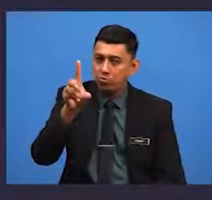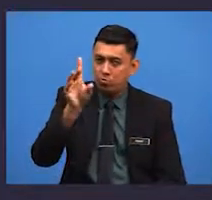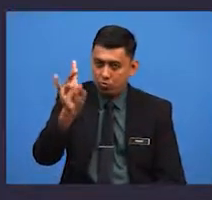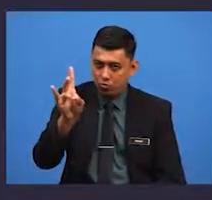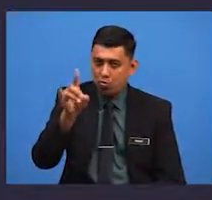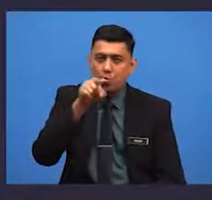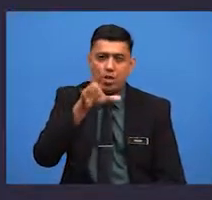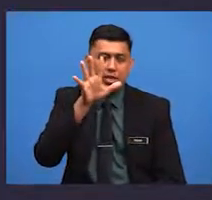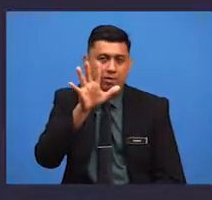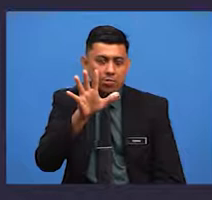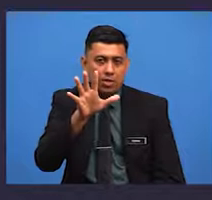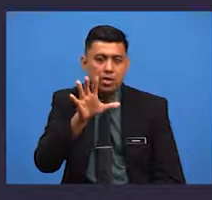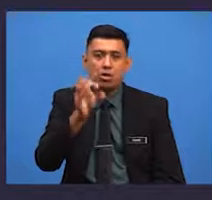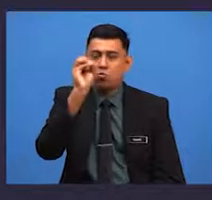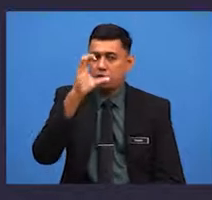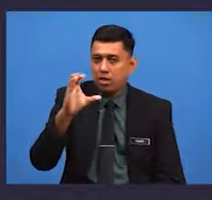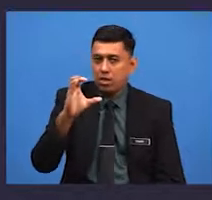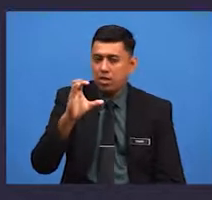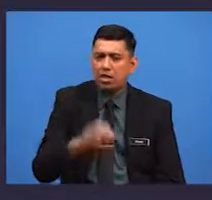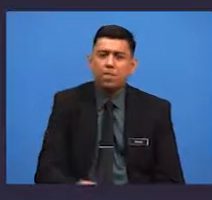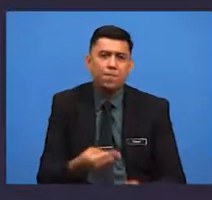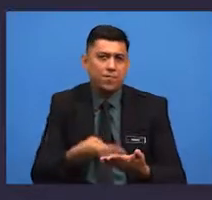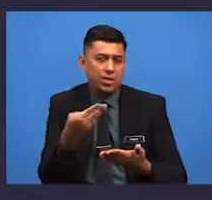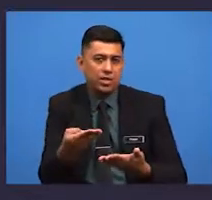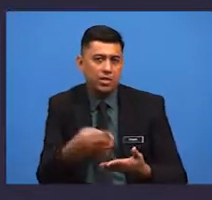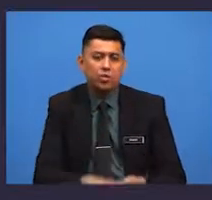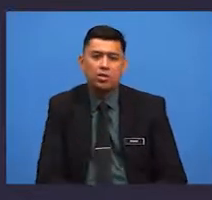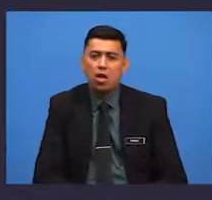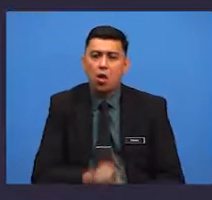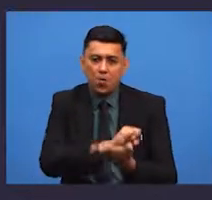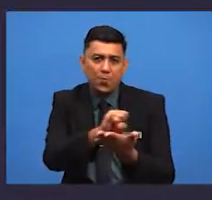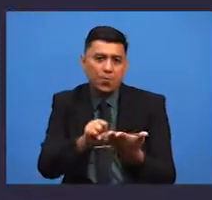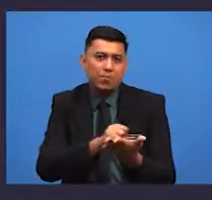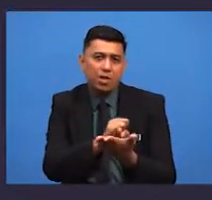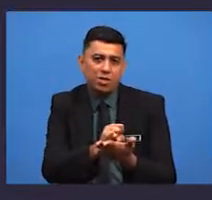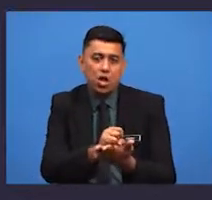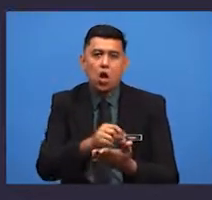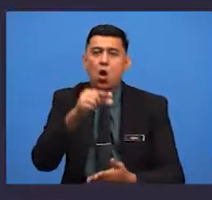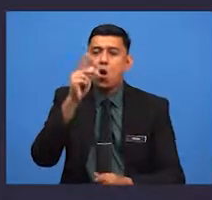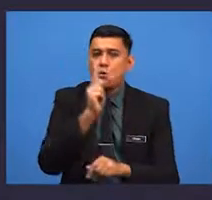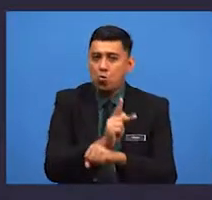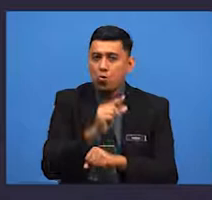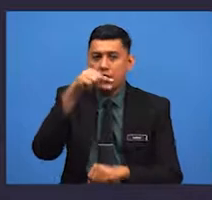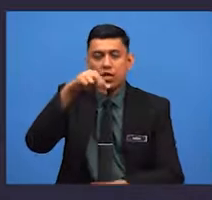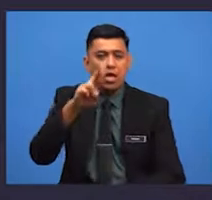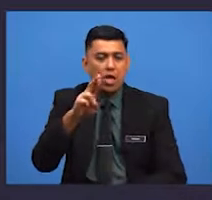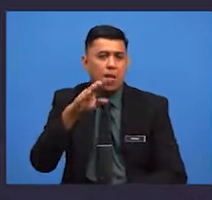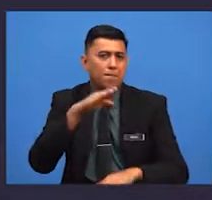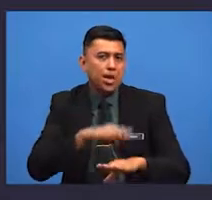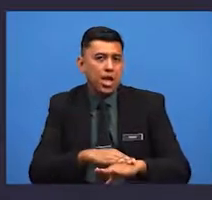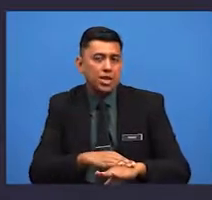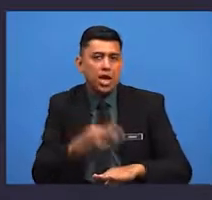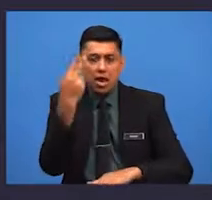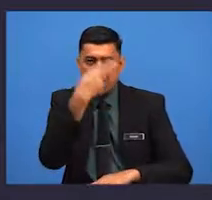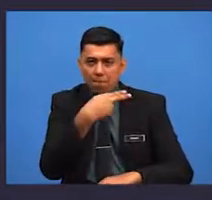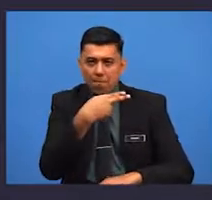37.5 darjah Celsius, pelanggan dikehendaki mengimbas kod QR yang dipaparkan pada hadapan